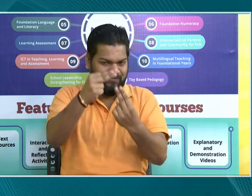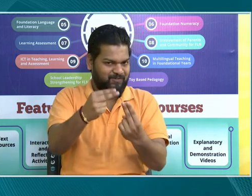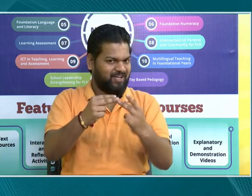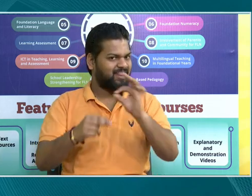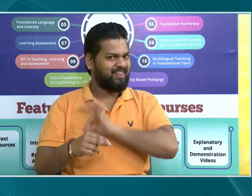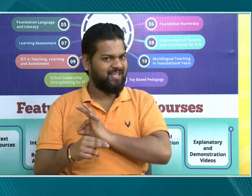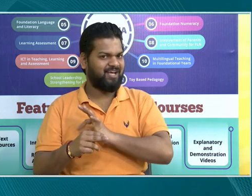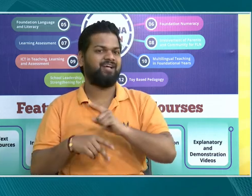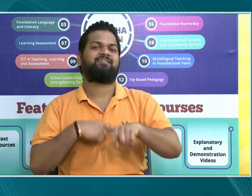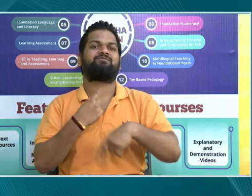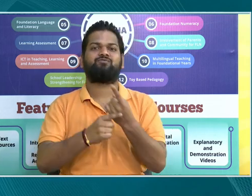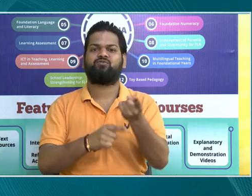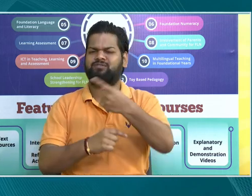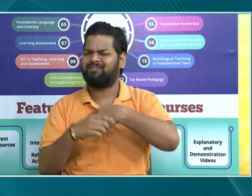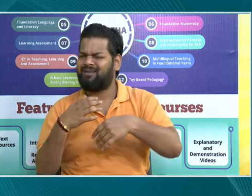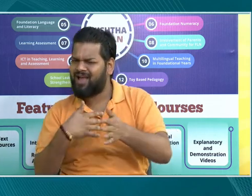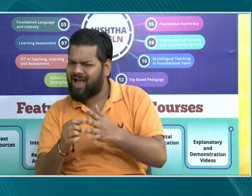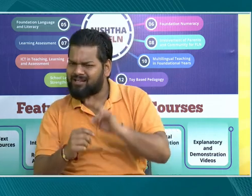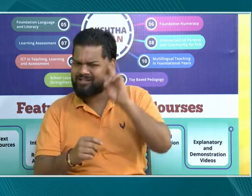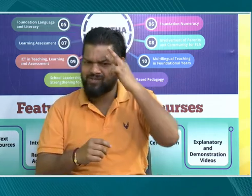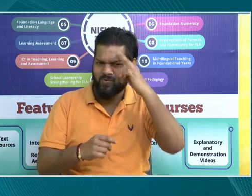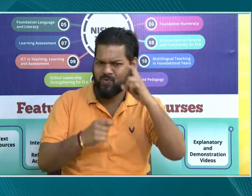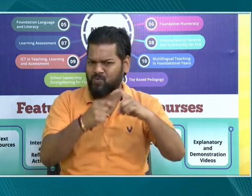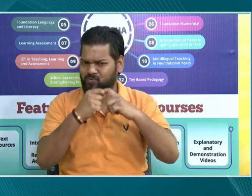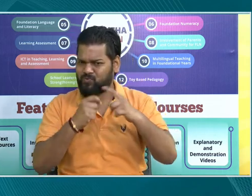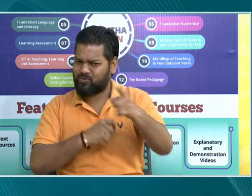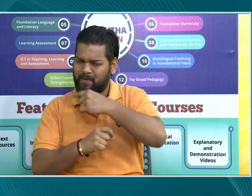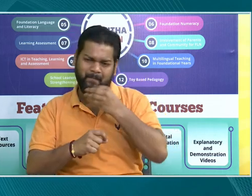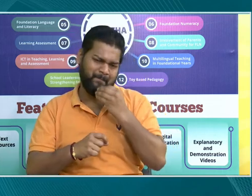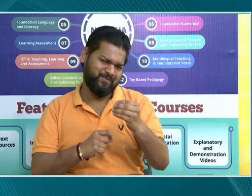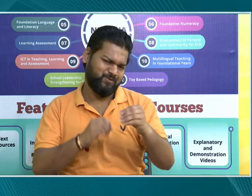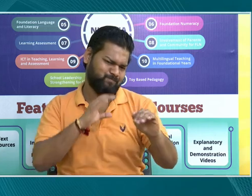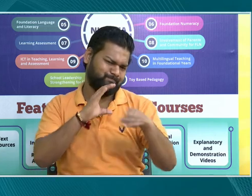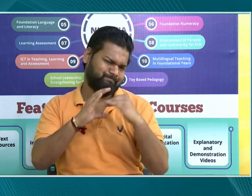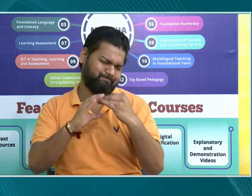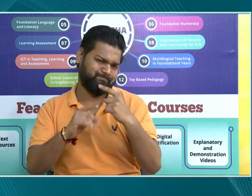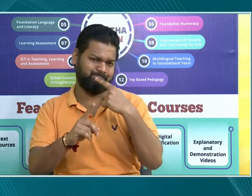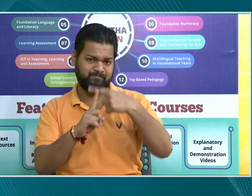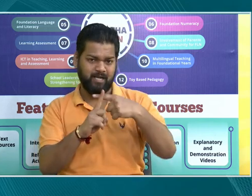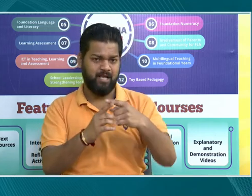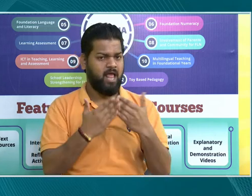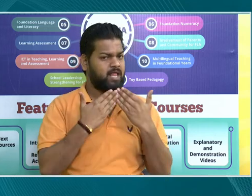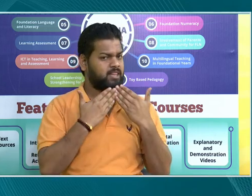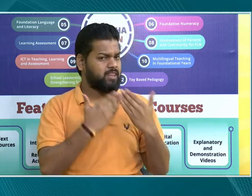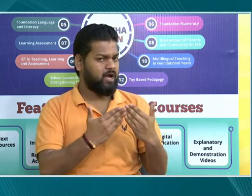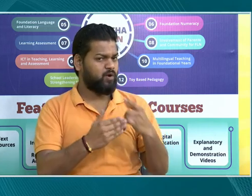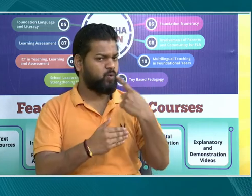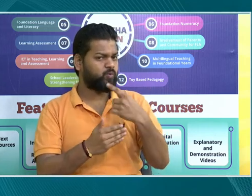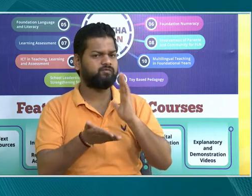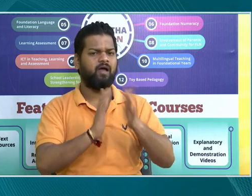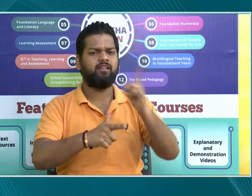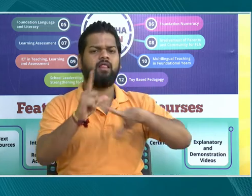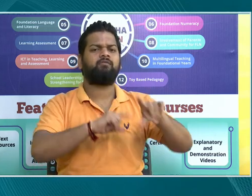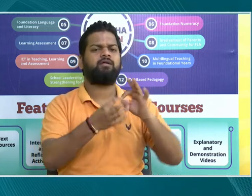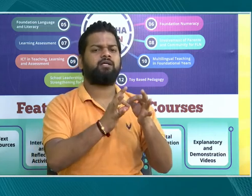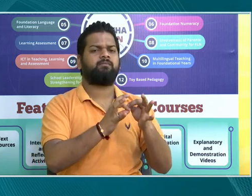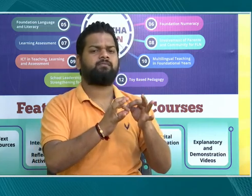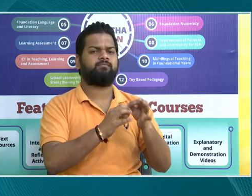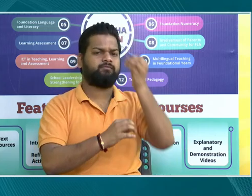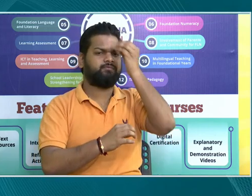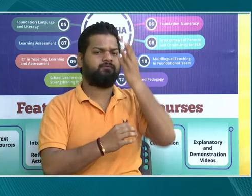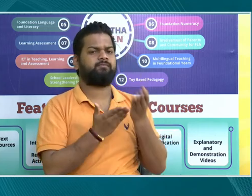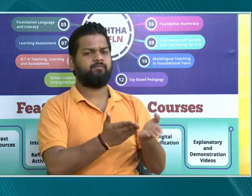any questions, please reach us to us. और हम धन्यवाद करना चाहेंगे हमारे साइन लैंग्वेज इंटरप्रेटर